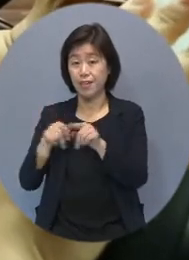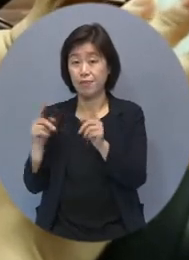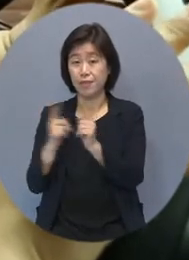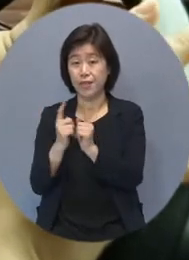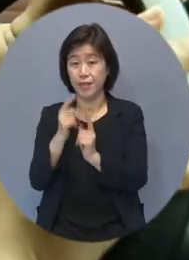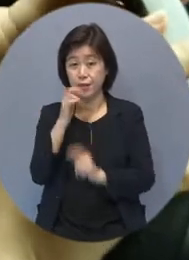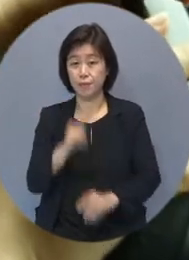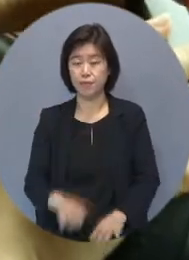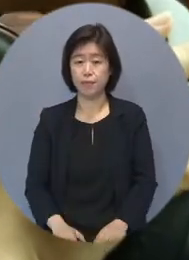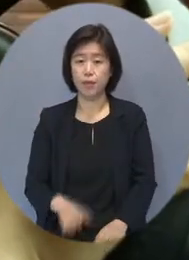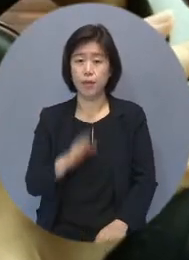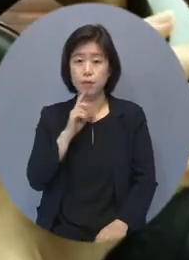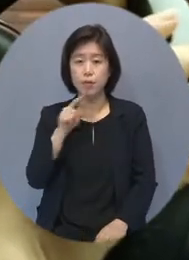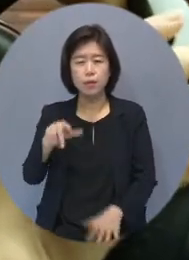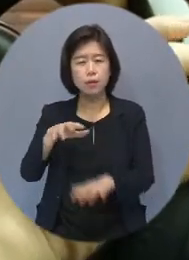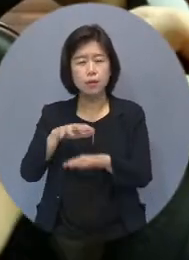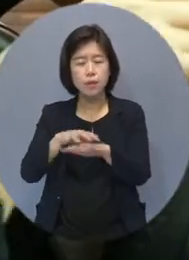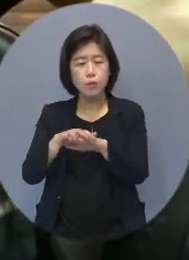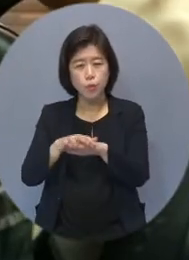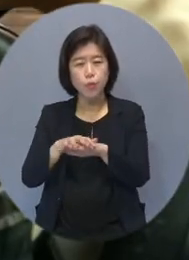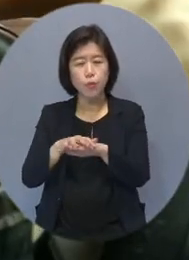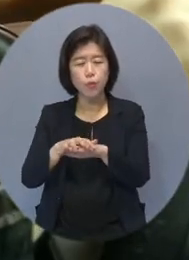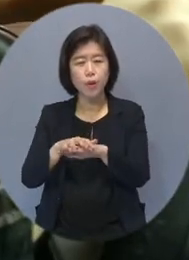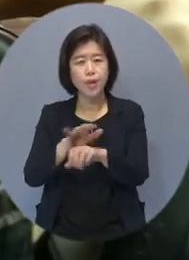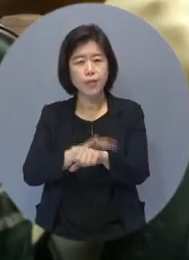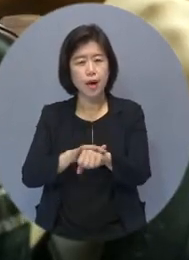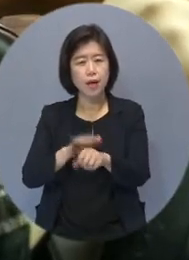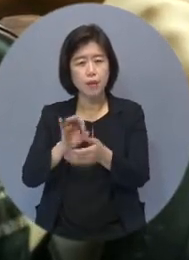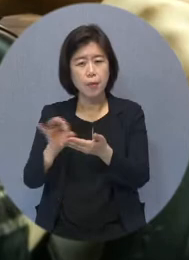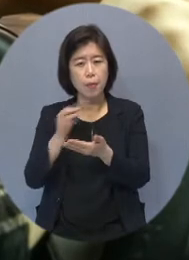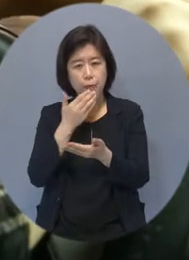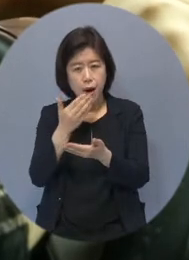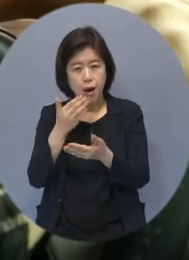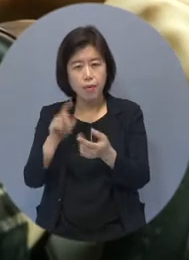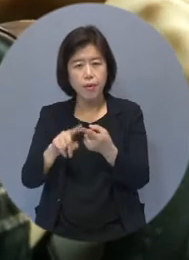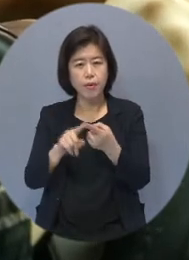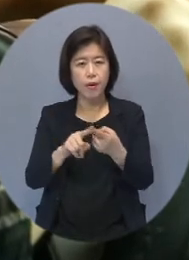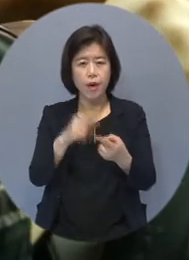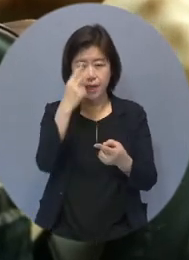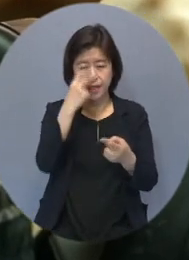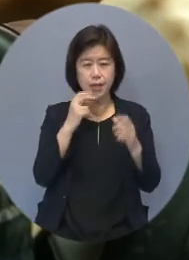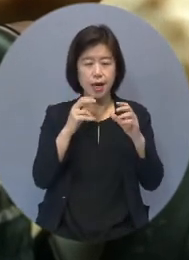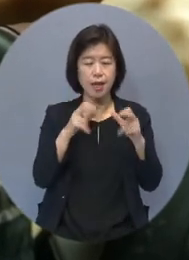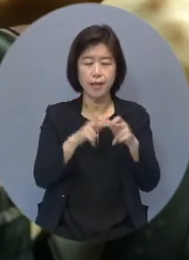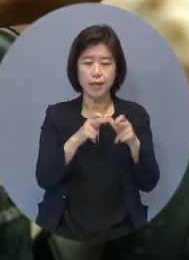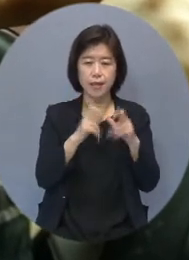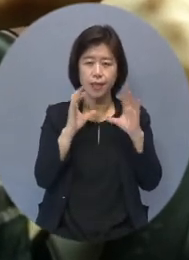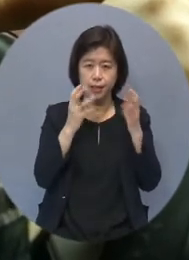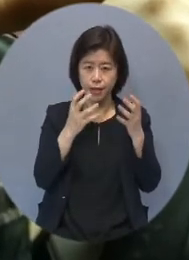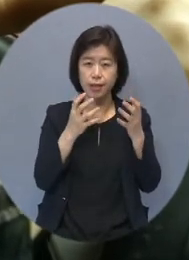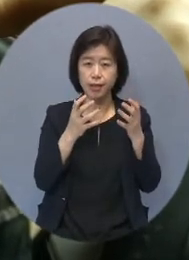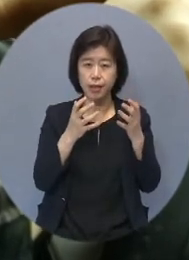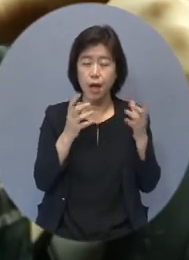공간에 대해서 파악이 잘 되고 있는지 또 좀 궁금해서 시각장애 어린이도 같이 좀 만나가지고